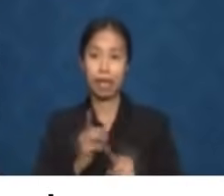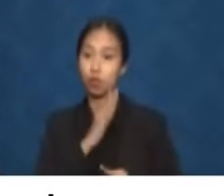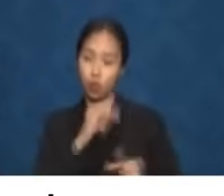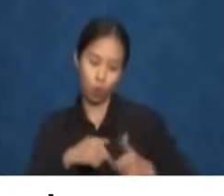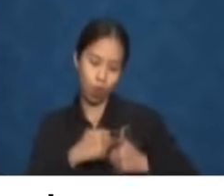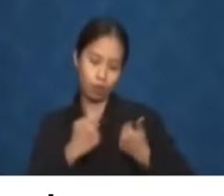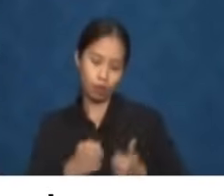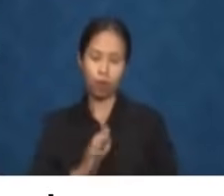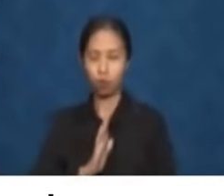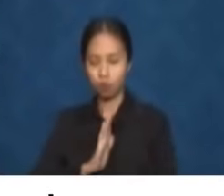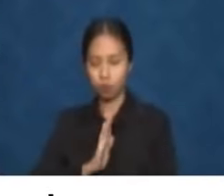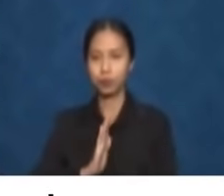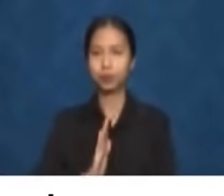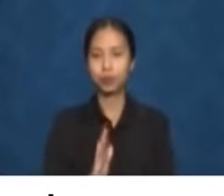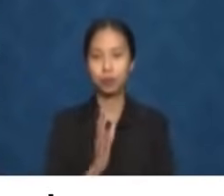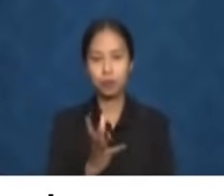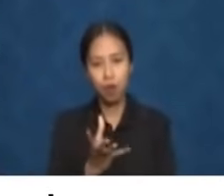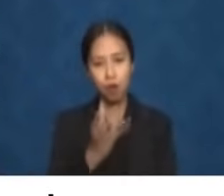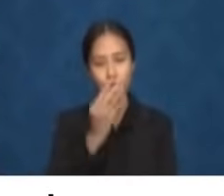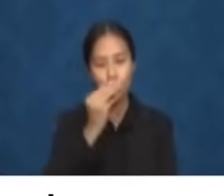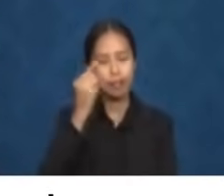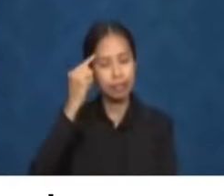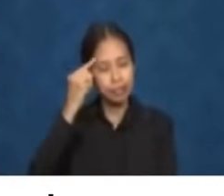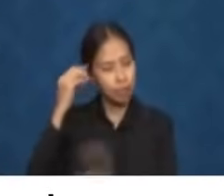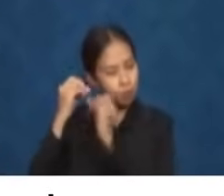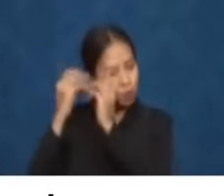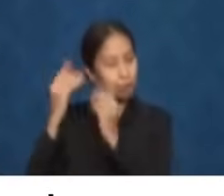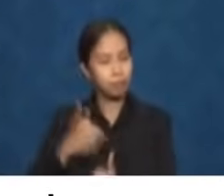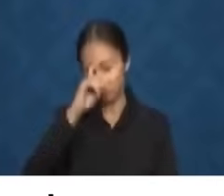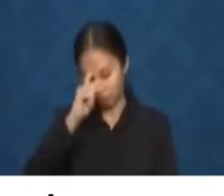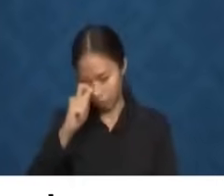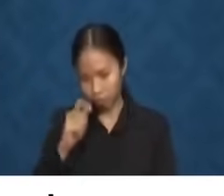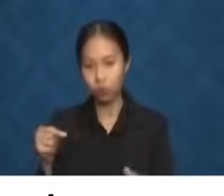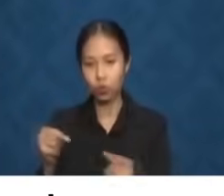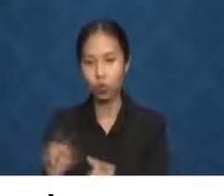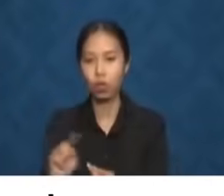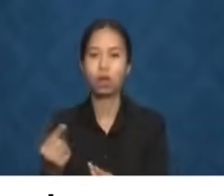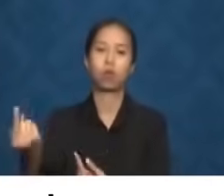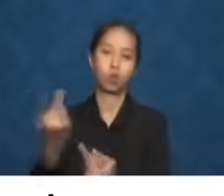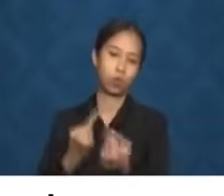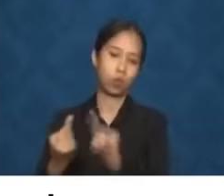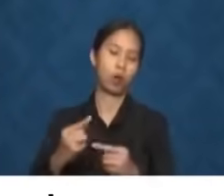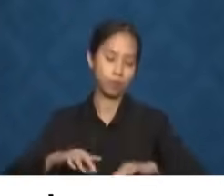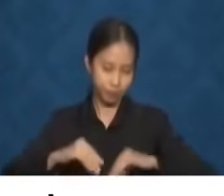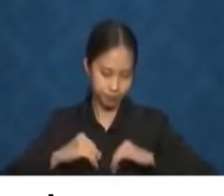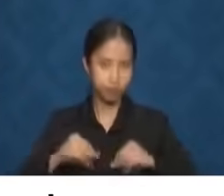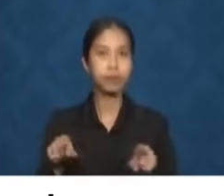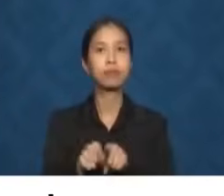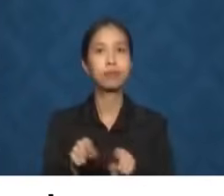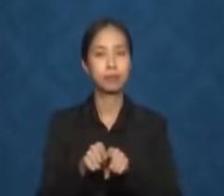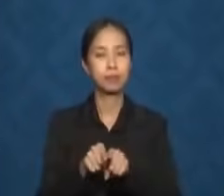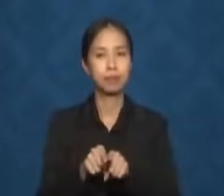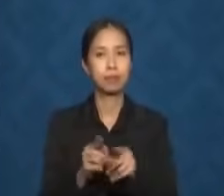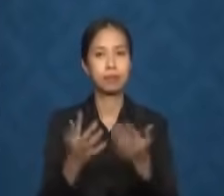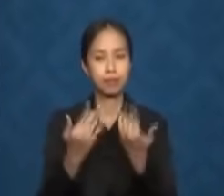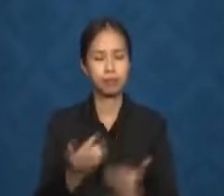กลาง คุณผู้ชมคะช่วงนี้เนี่ยเรื่องของในสภาที่ดุเดือดลุกเป็นไฟตอบโต้กันไปมาเนี่ยอีกคู่ห